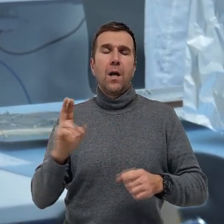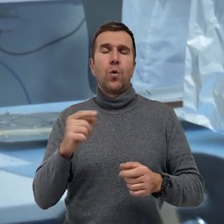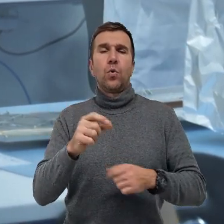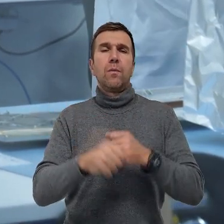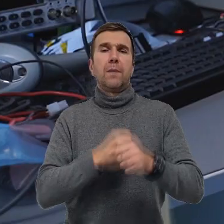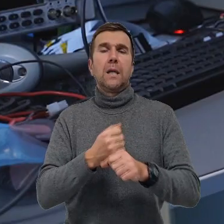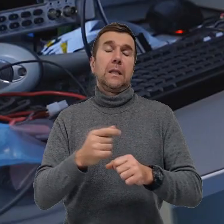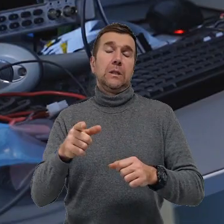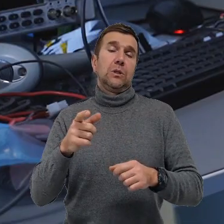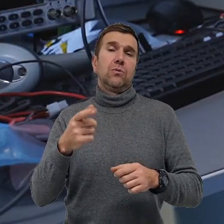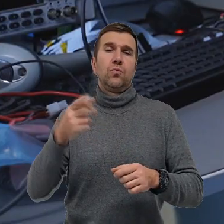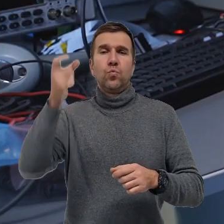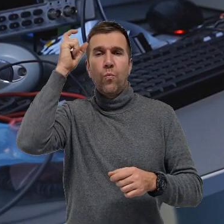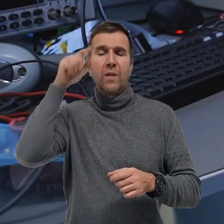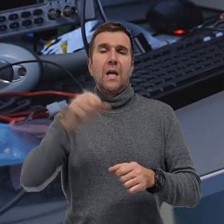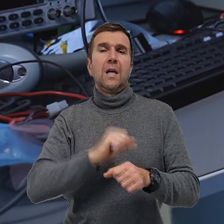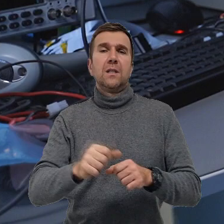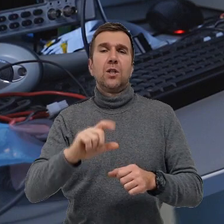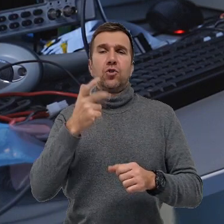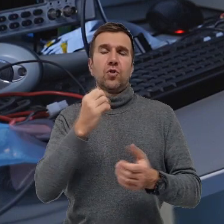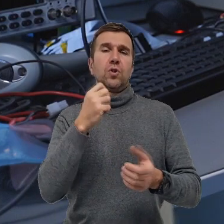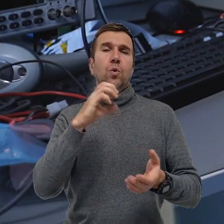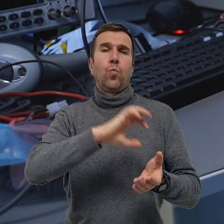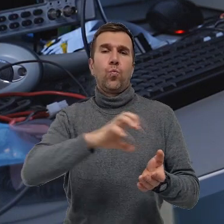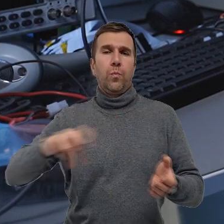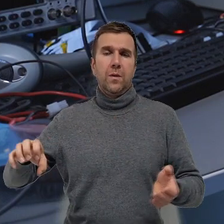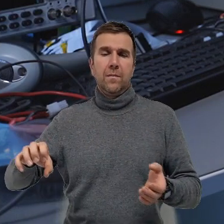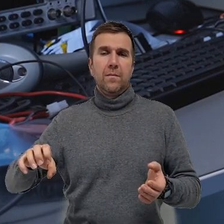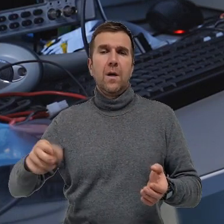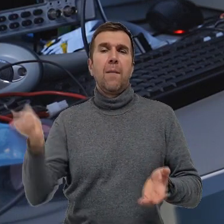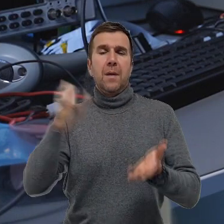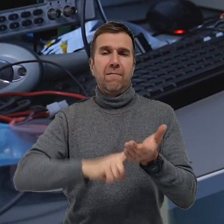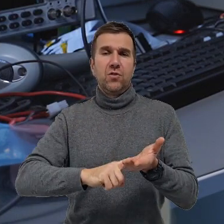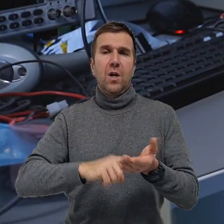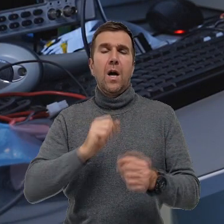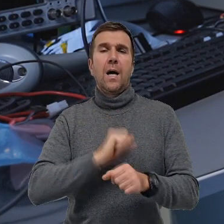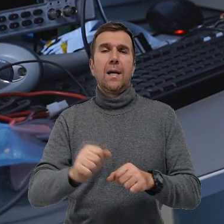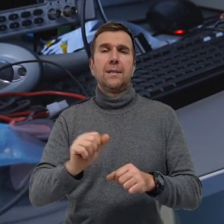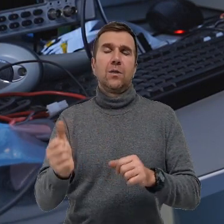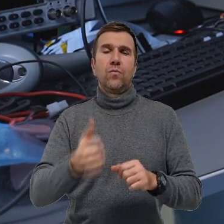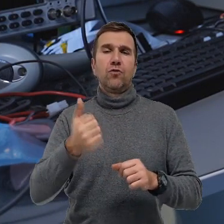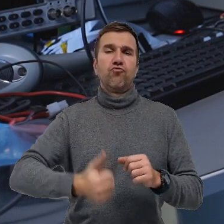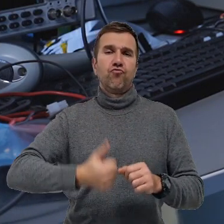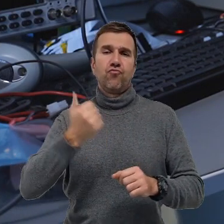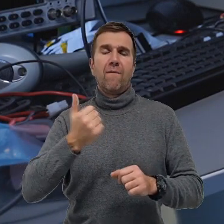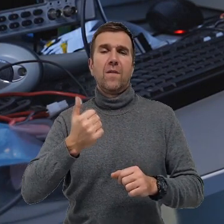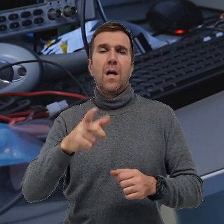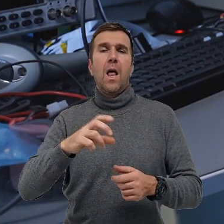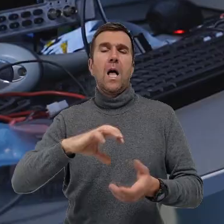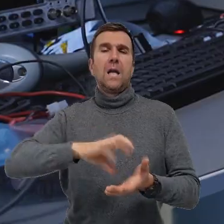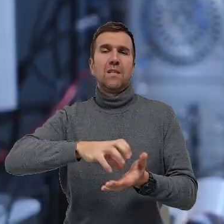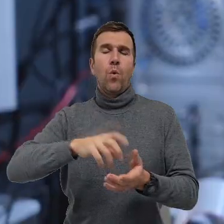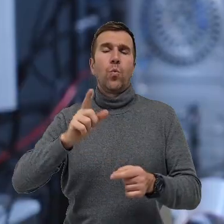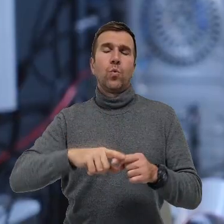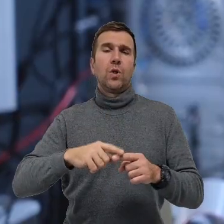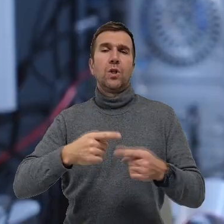jest praca polegająca na trzech sprawach. Po pierwsze, jest się liderem zespołu, który ma za